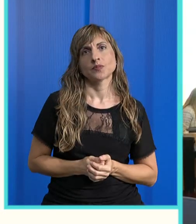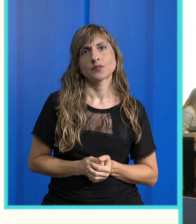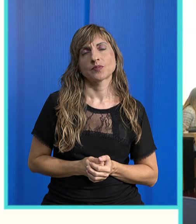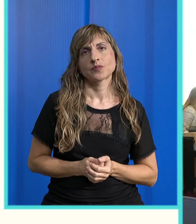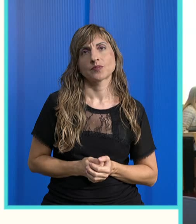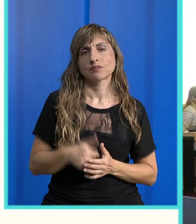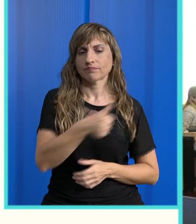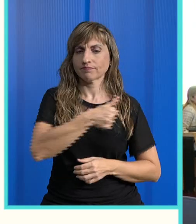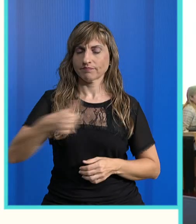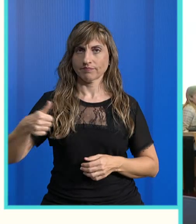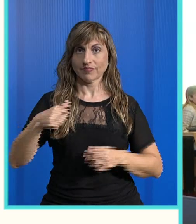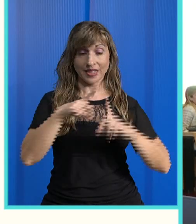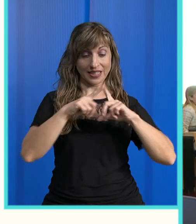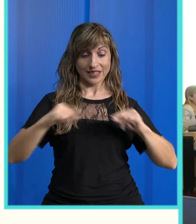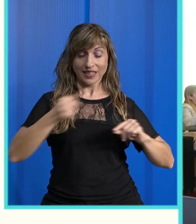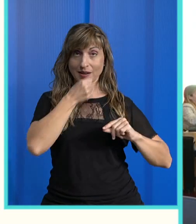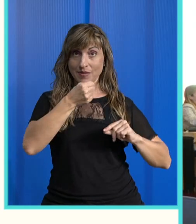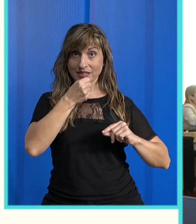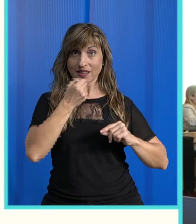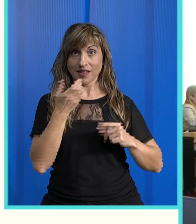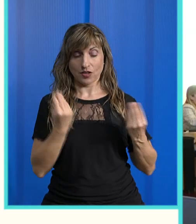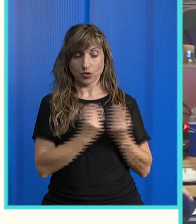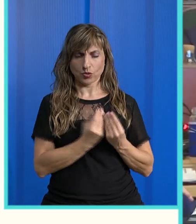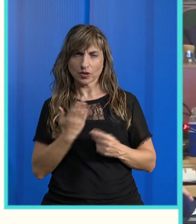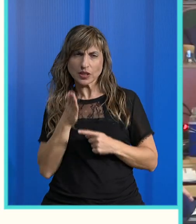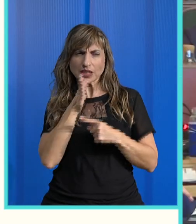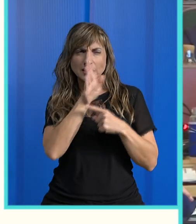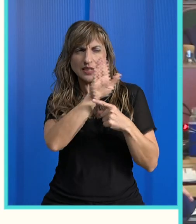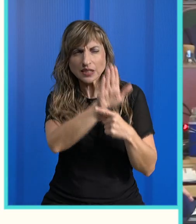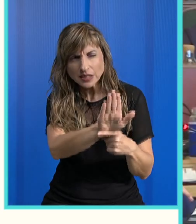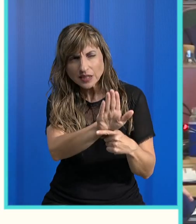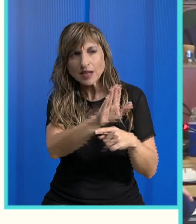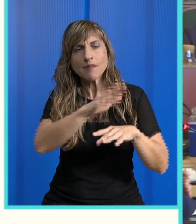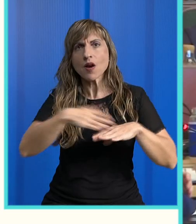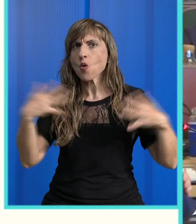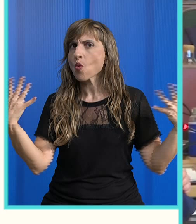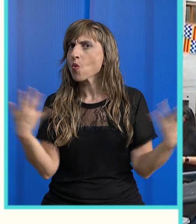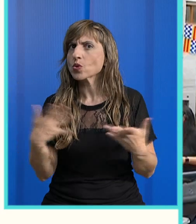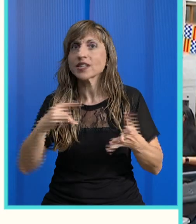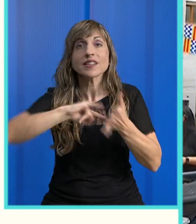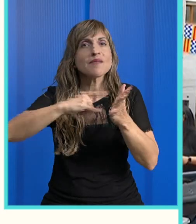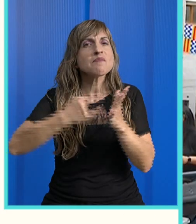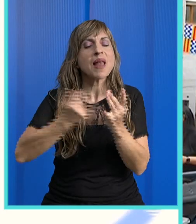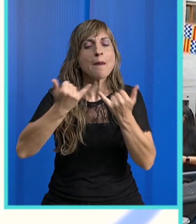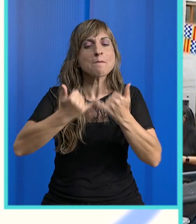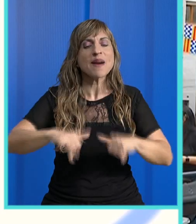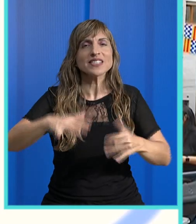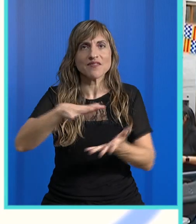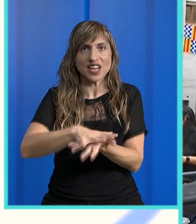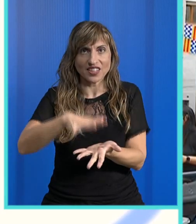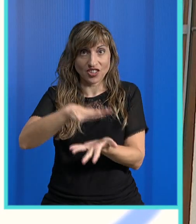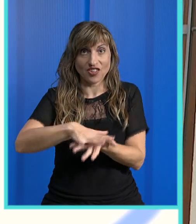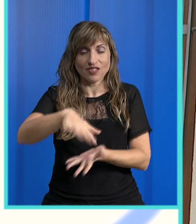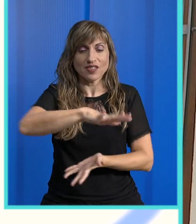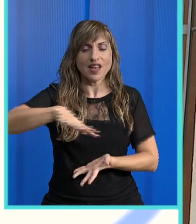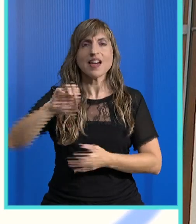En primer lloc, Esquerra i el PSC presenten conjuntament una proposta per fer de forma urgent un pla de pacificació de dalt la vila i